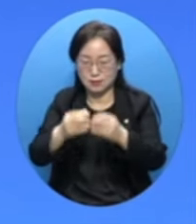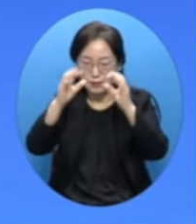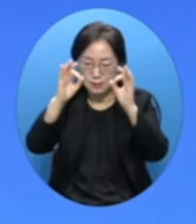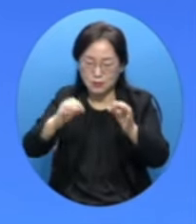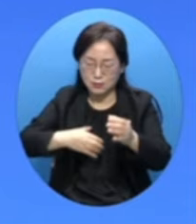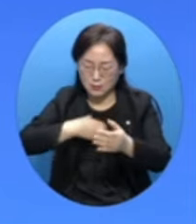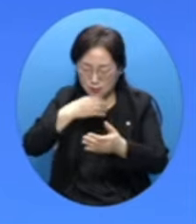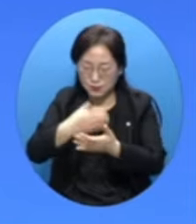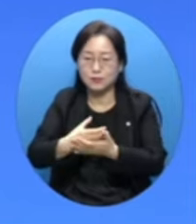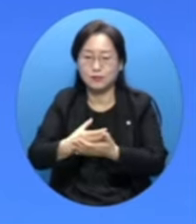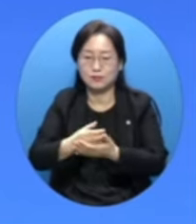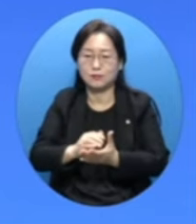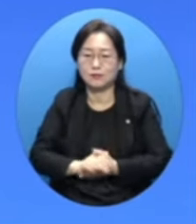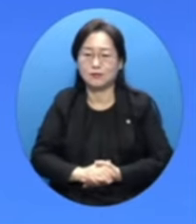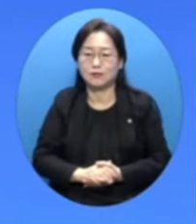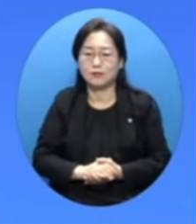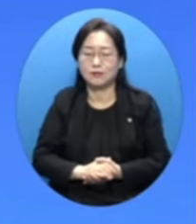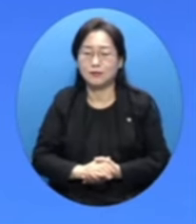그